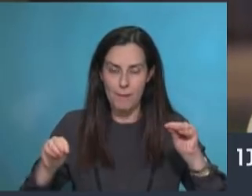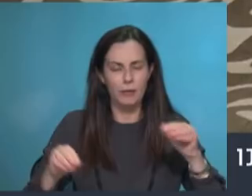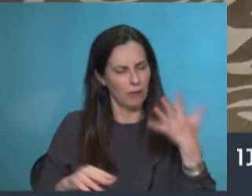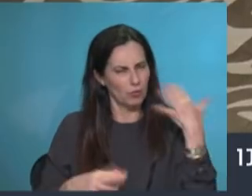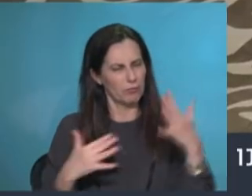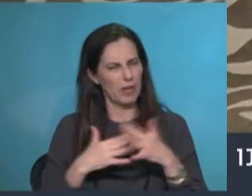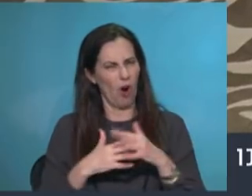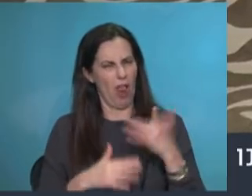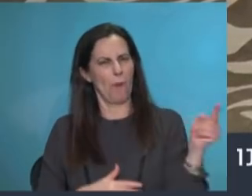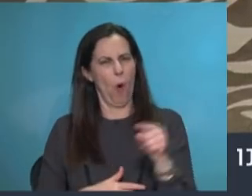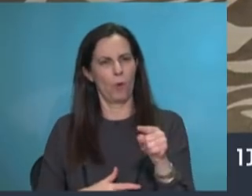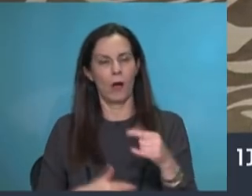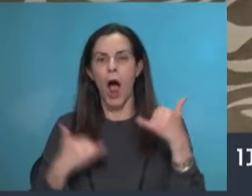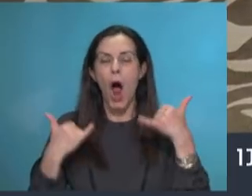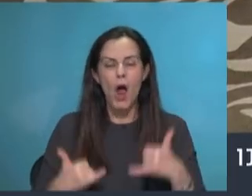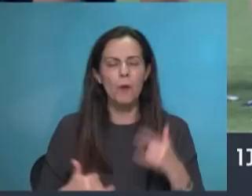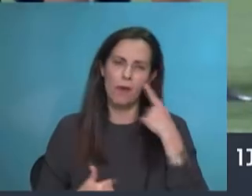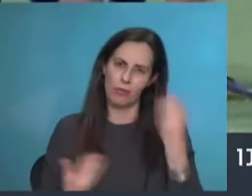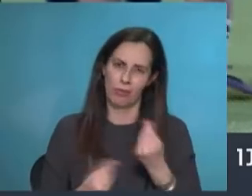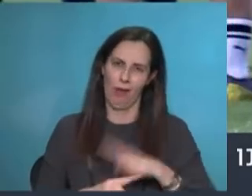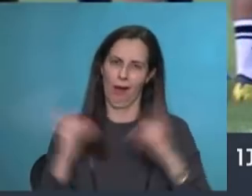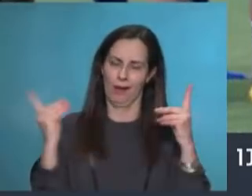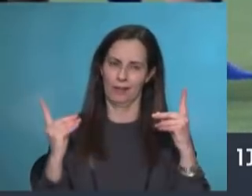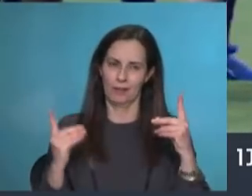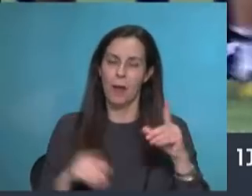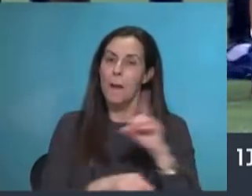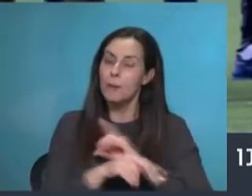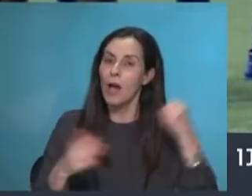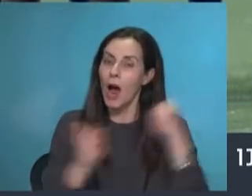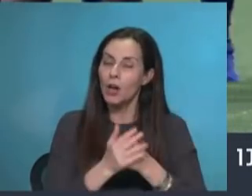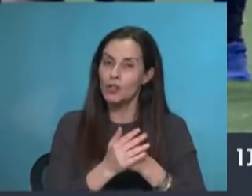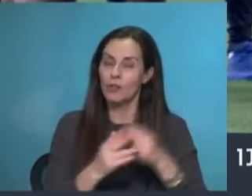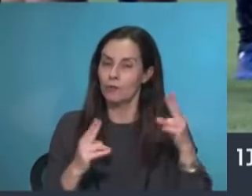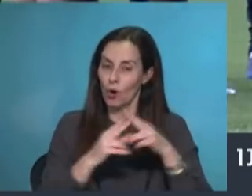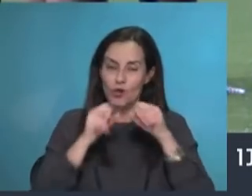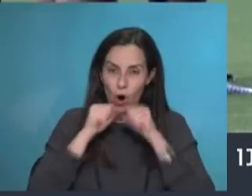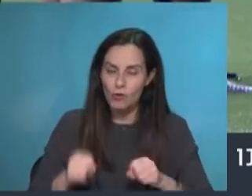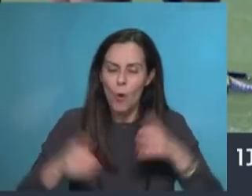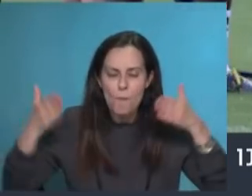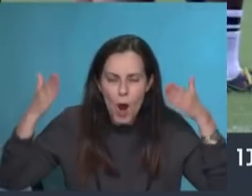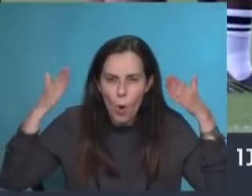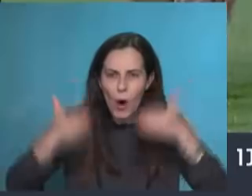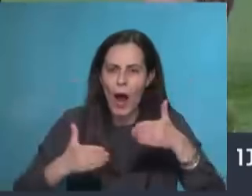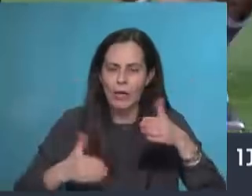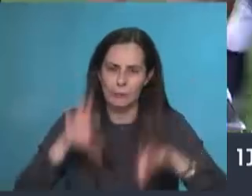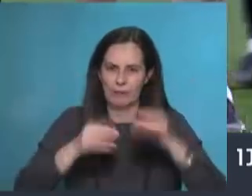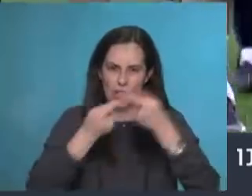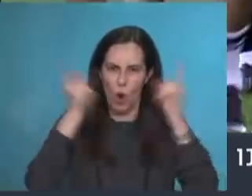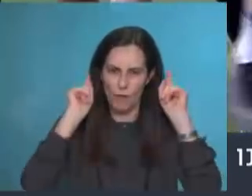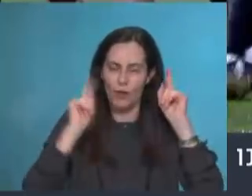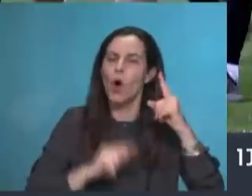ביקורות חריפות. היום הדברים נראים אחרת. בינתיים עד שיפגוש את אוסטריה הוא מרוכז כל כולו בנבחרת סלובניה.